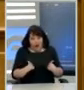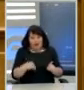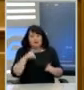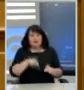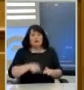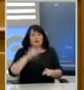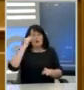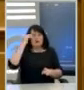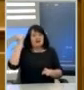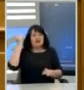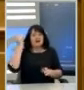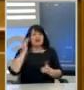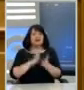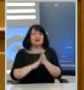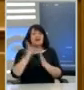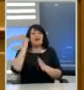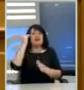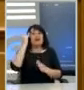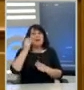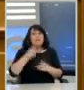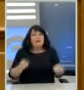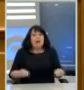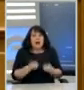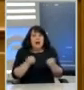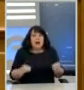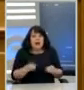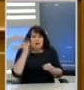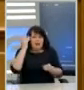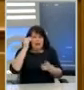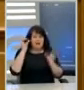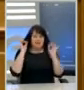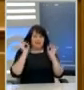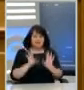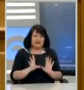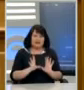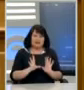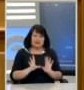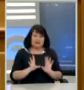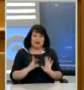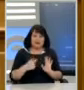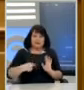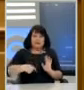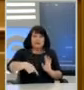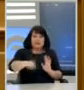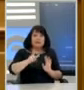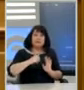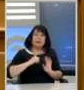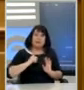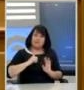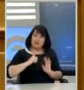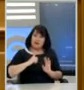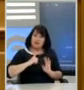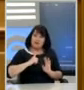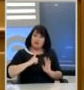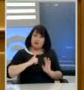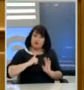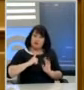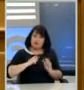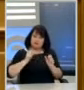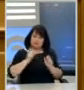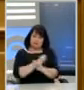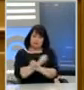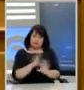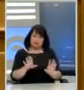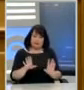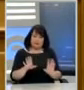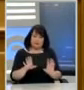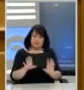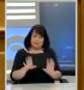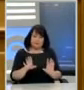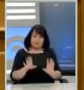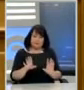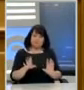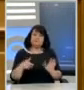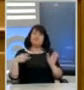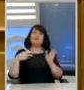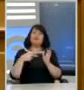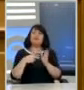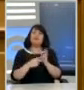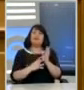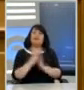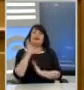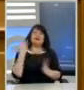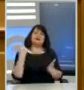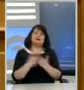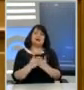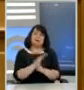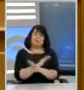έμαθε τίποτα από όσα έκανε. Σύμφωνα με τις προβλέψεις που δημοσιοποίησε στο τέλος του